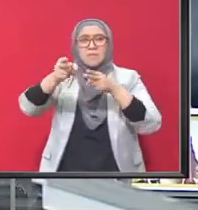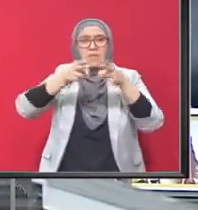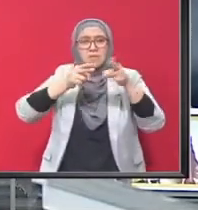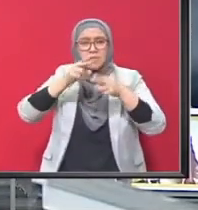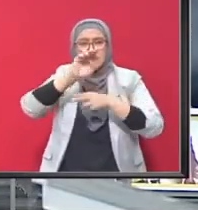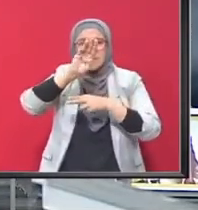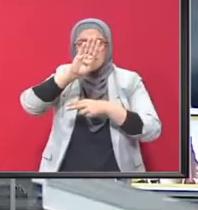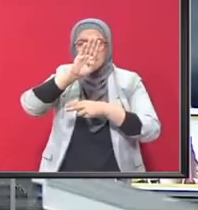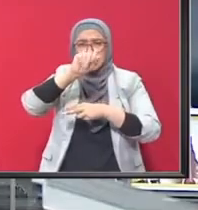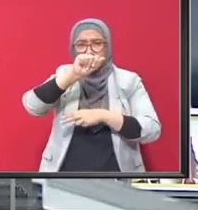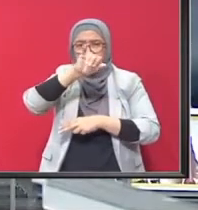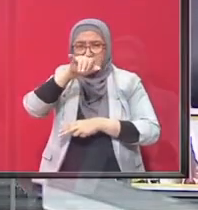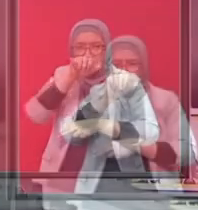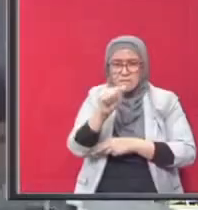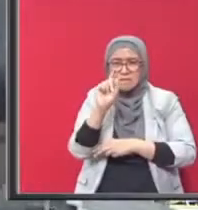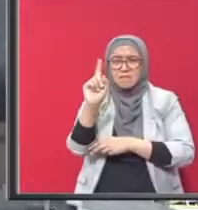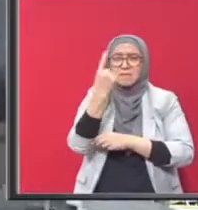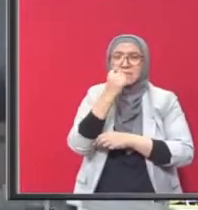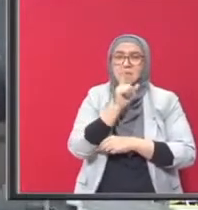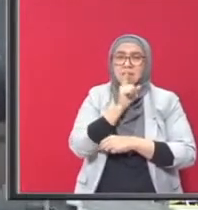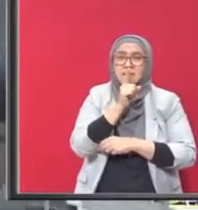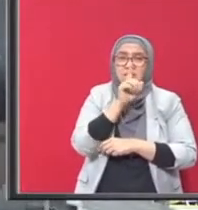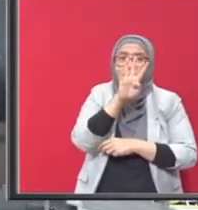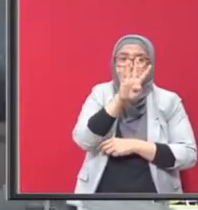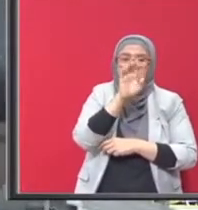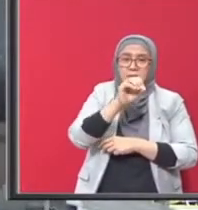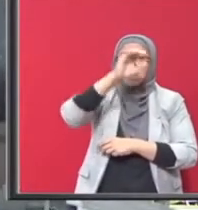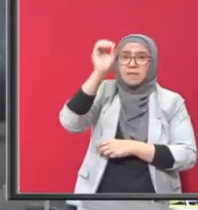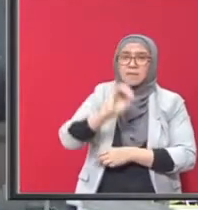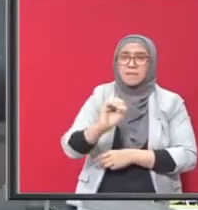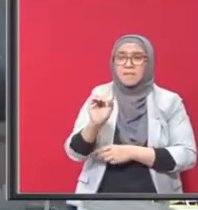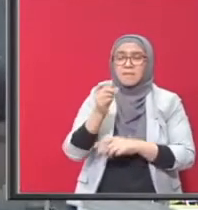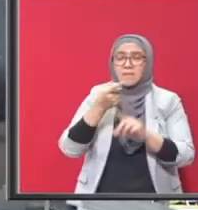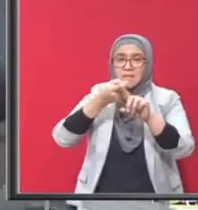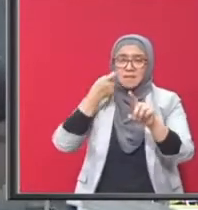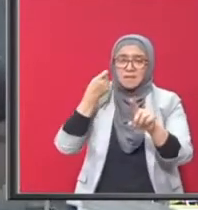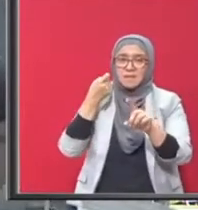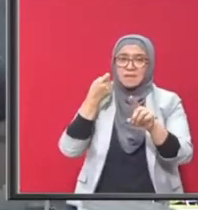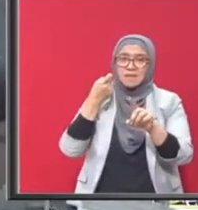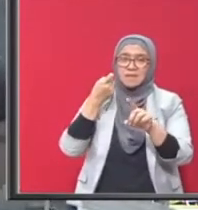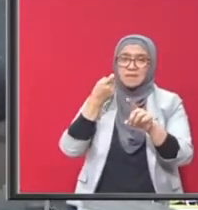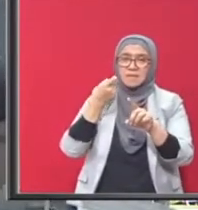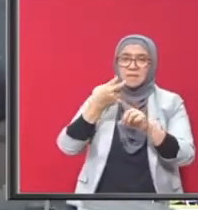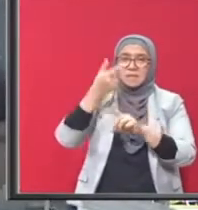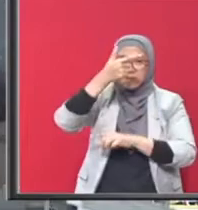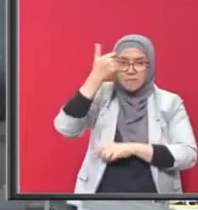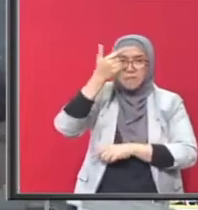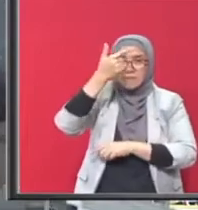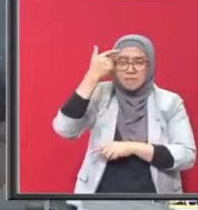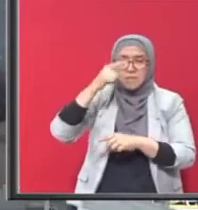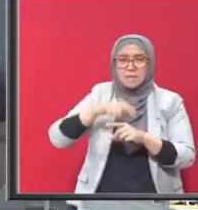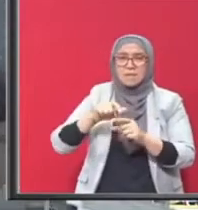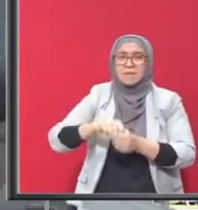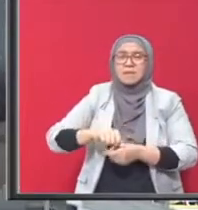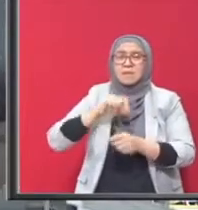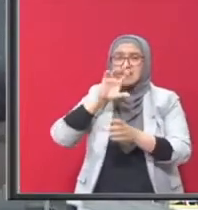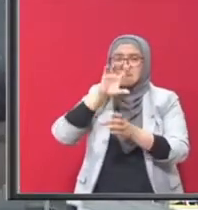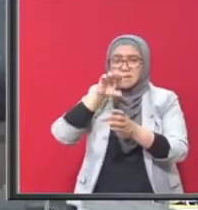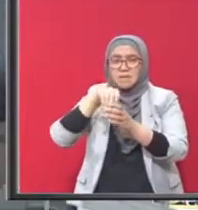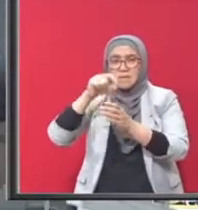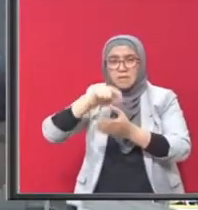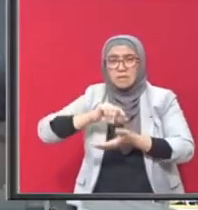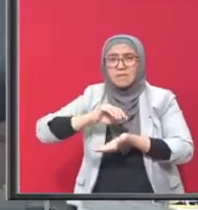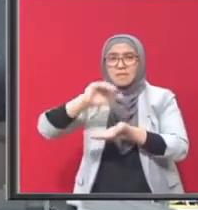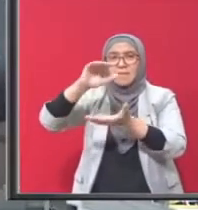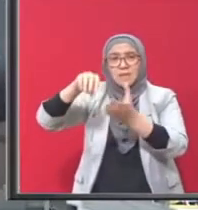saja adalah melumpuhkan 40 ratu dari faktor yang menyumbang kepada pengeluaran padi